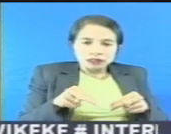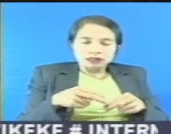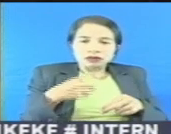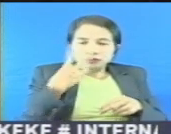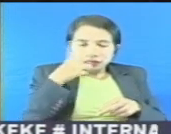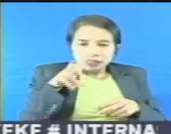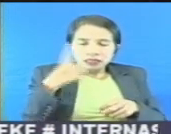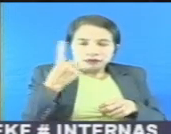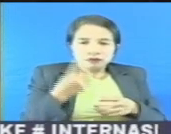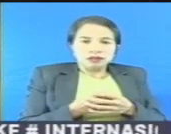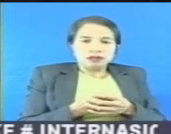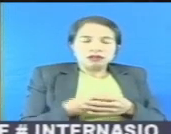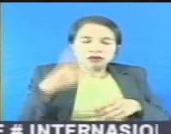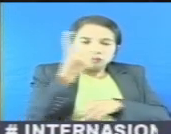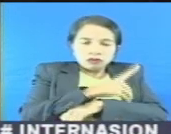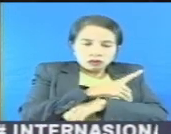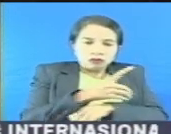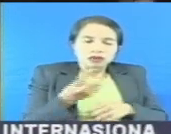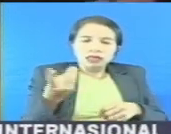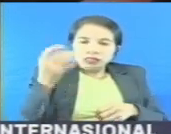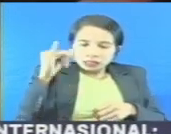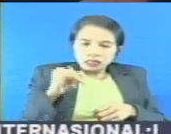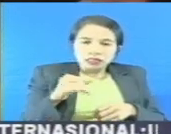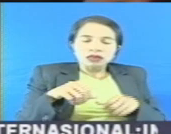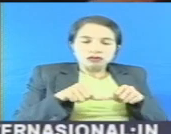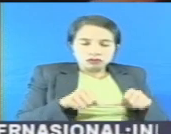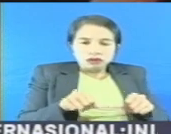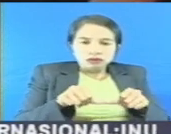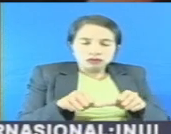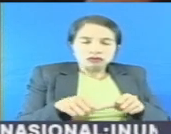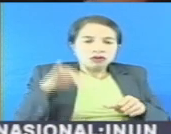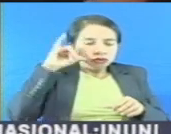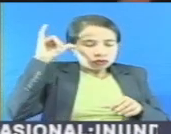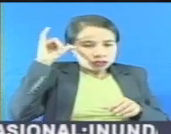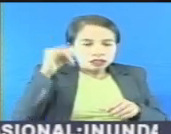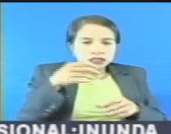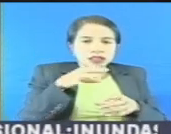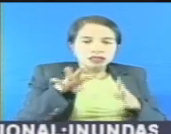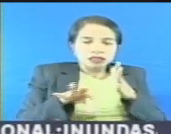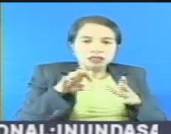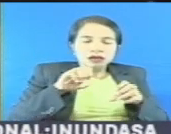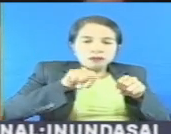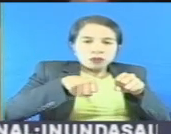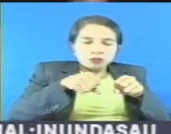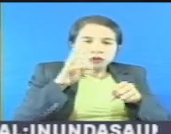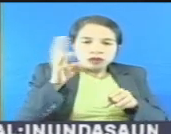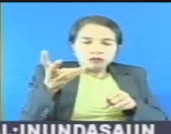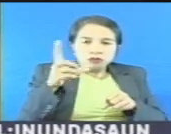hatene kata operasaun lor-lor ita ni hadili lau. Porse ide ita hetan motor, nenular sin